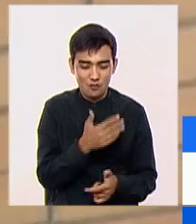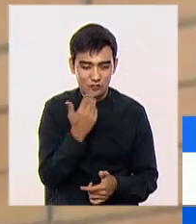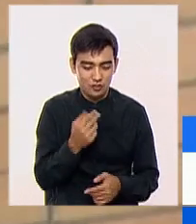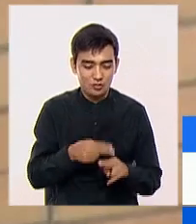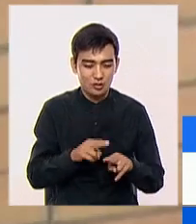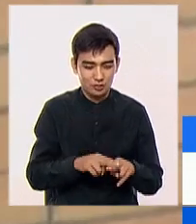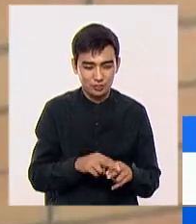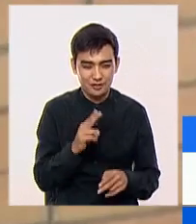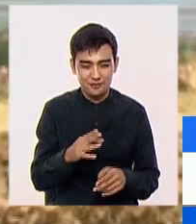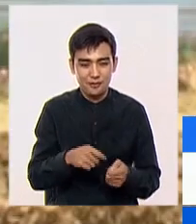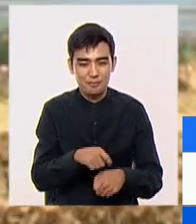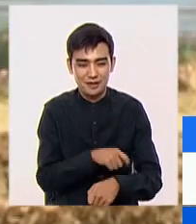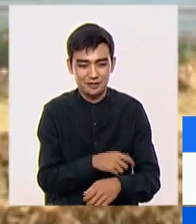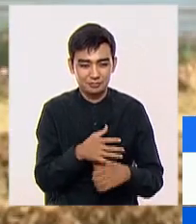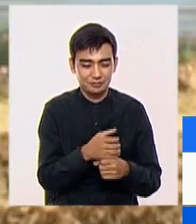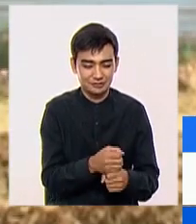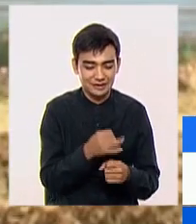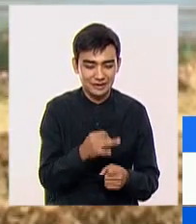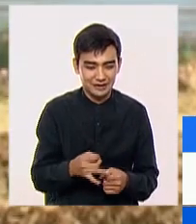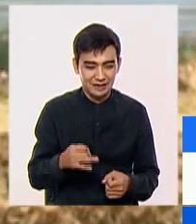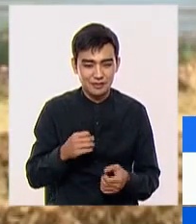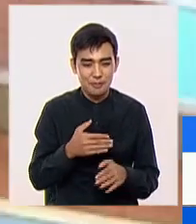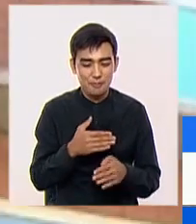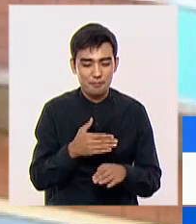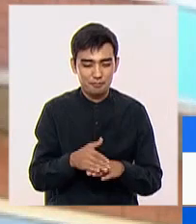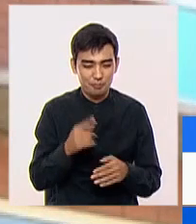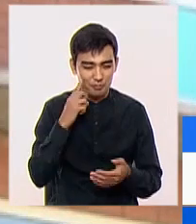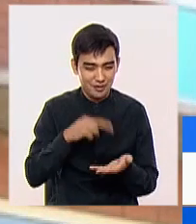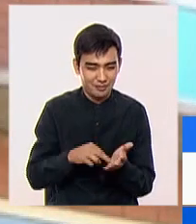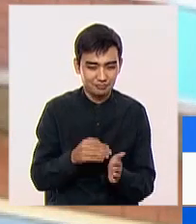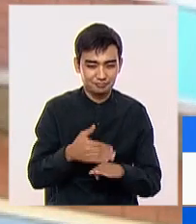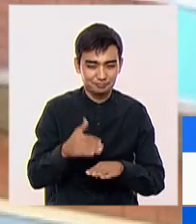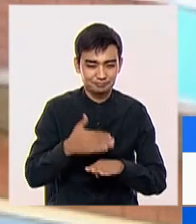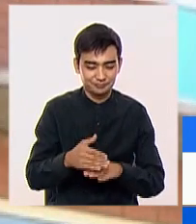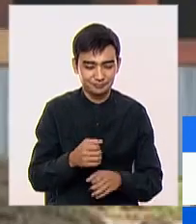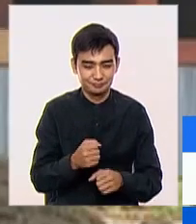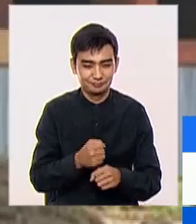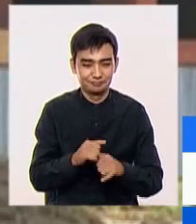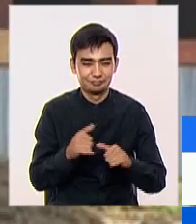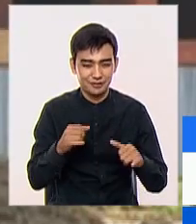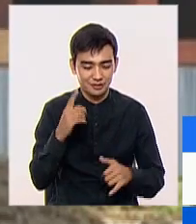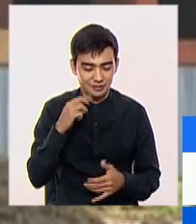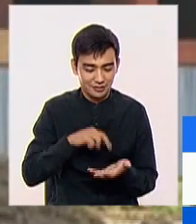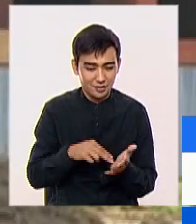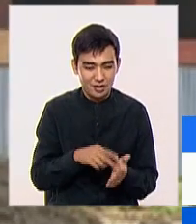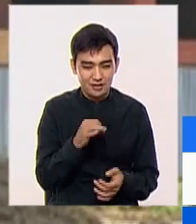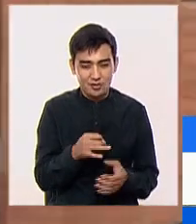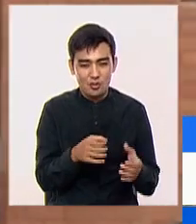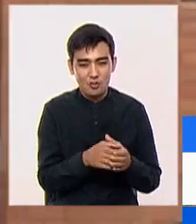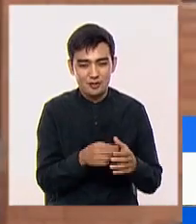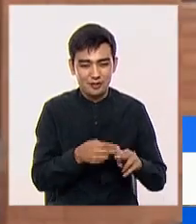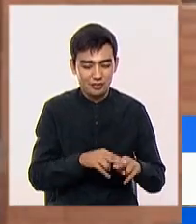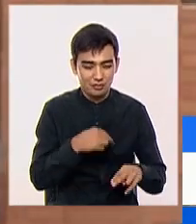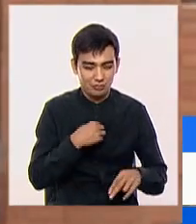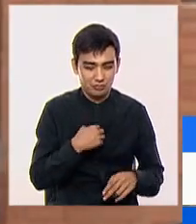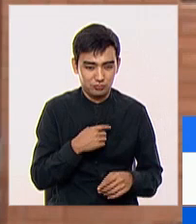Сондықтан шаршы метр көлемін шектеп, кезең-кезеңмен арттыруды жоспарлаған. Ал құрылысшылар одағының өкілдері бұл шешім онсыз да қиын жағдайда қалған компаниялар